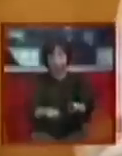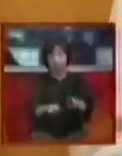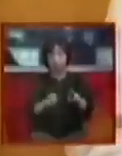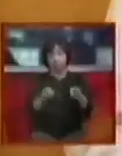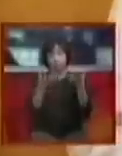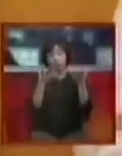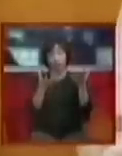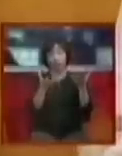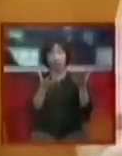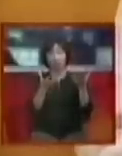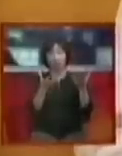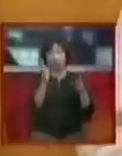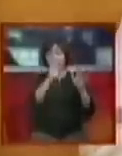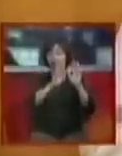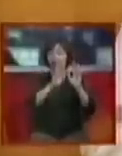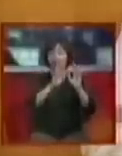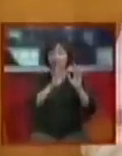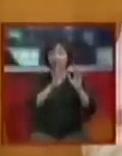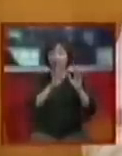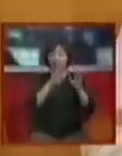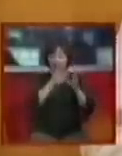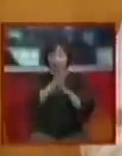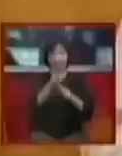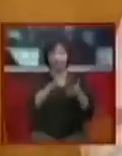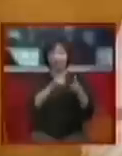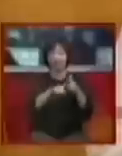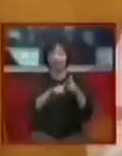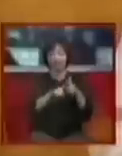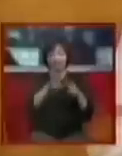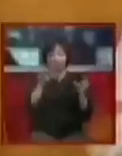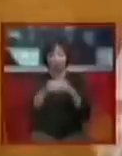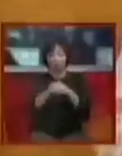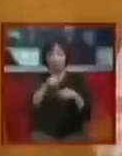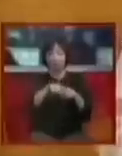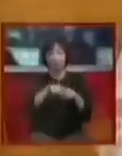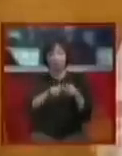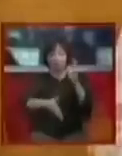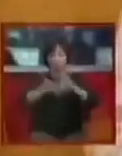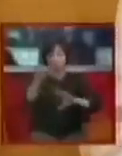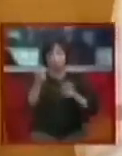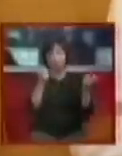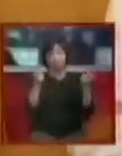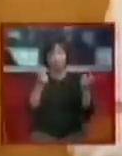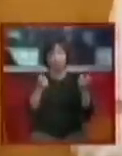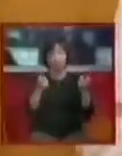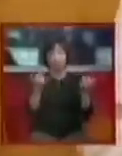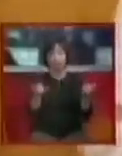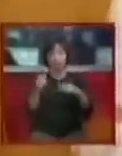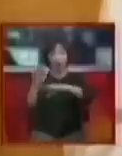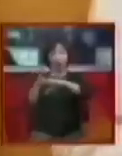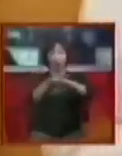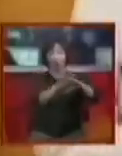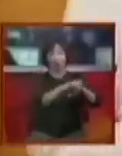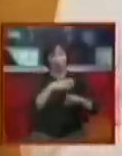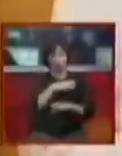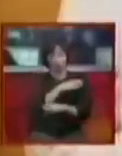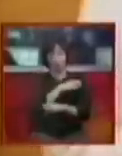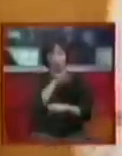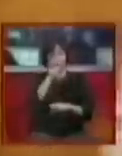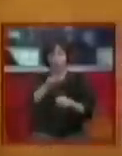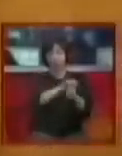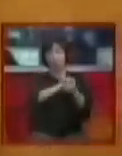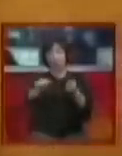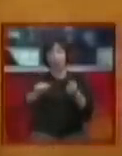ipatupad, o sa isang opisinang naituwid ang pamamalakad. Kaya naman, nananawagan po tayo sa Kongreso na ipasa ang